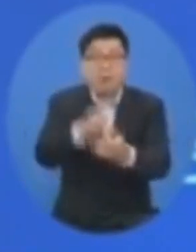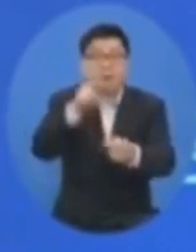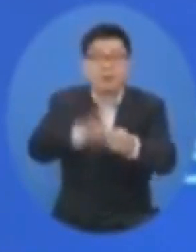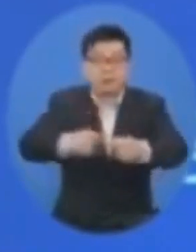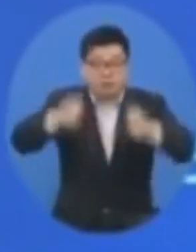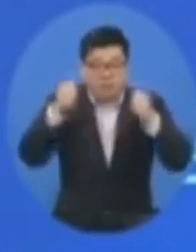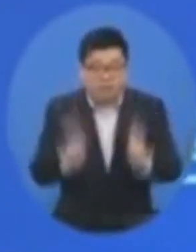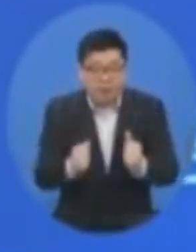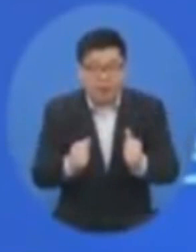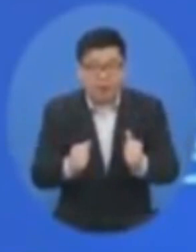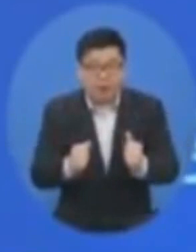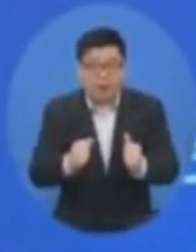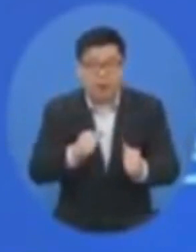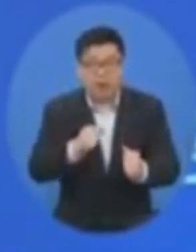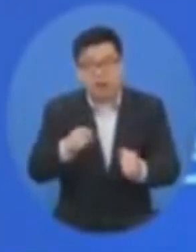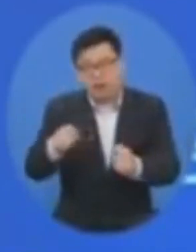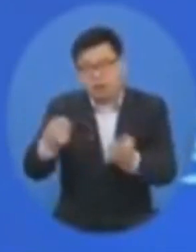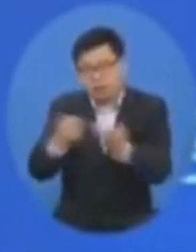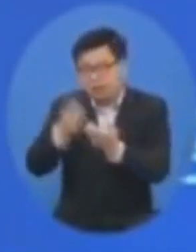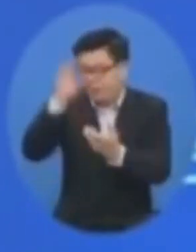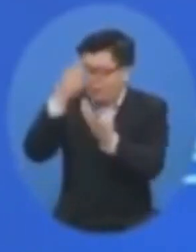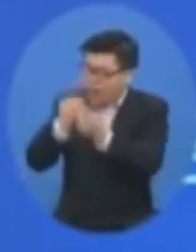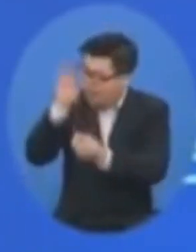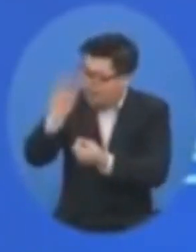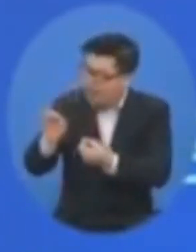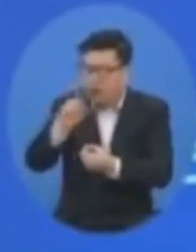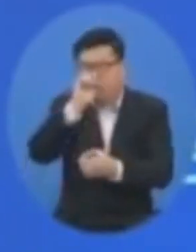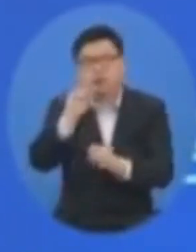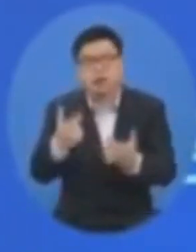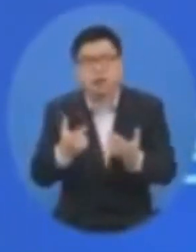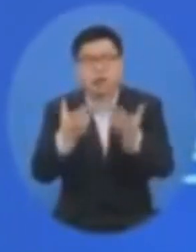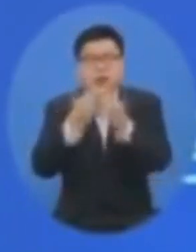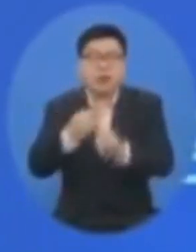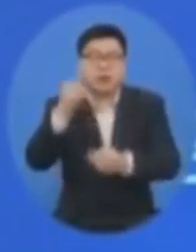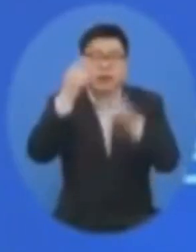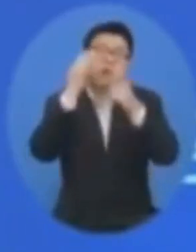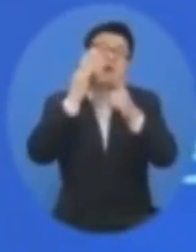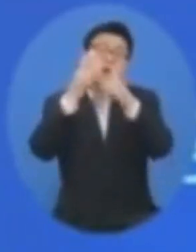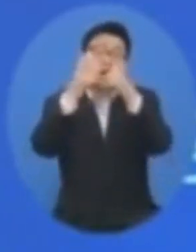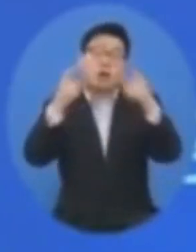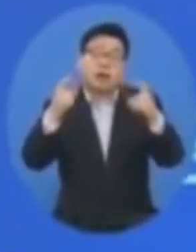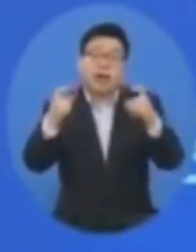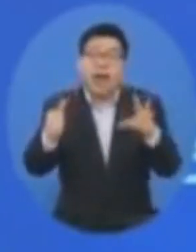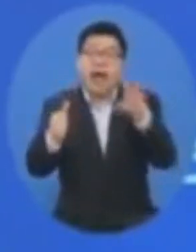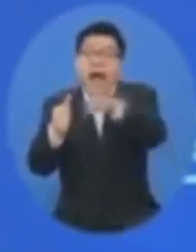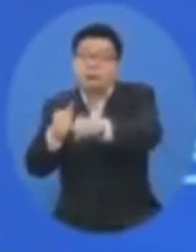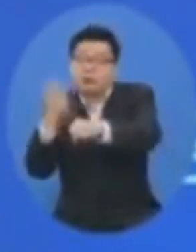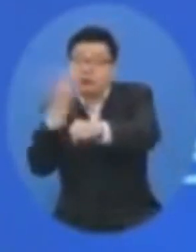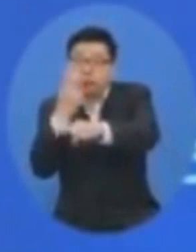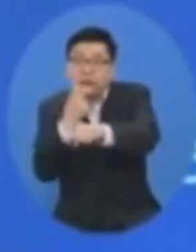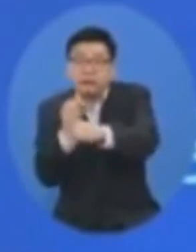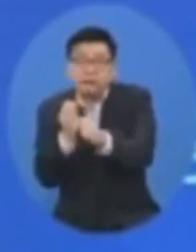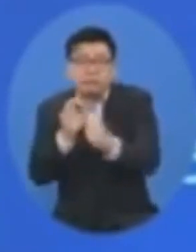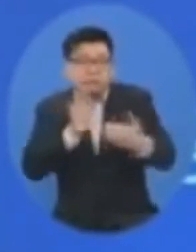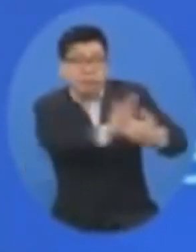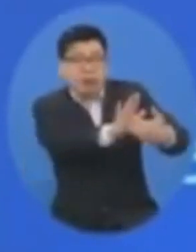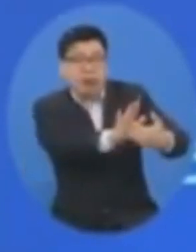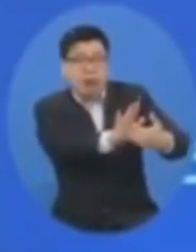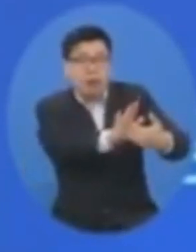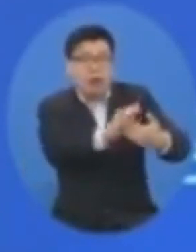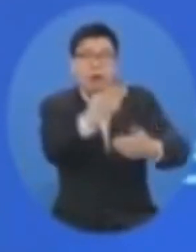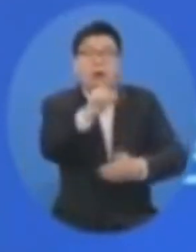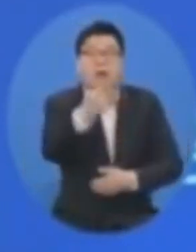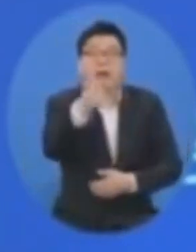옳지 않다는 겁니다. 예를 들어서 청와대의 압수수색을 거부했다. 그걸 탄핵의